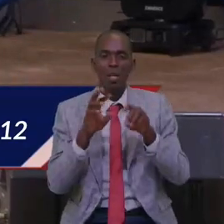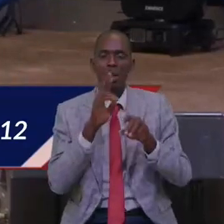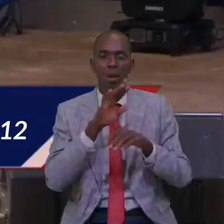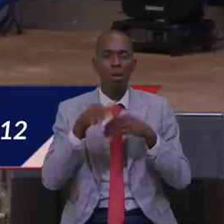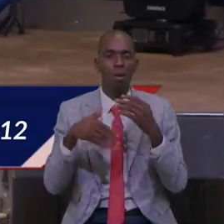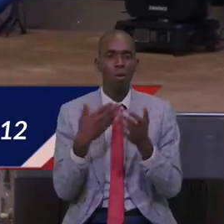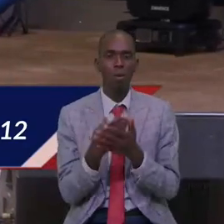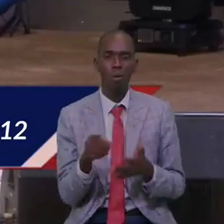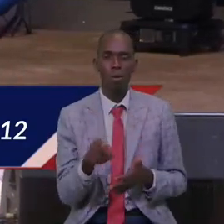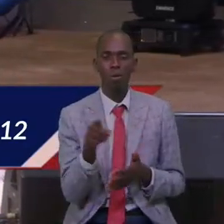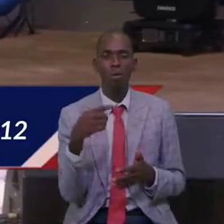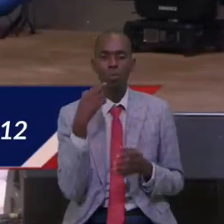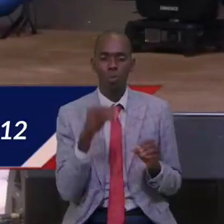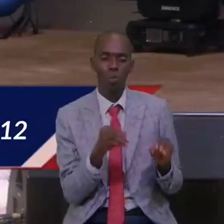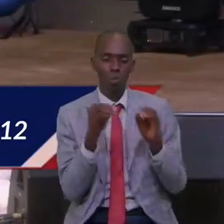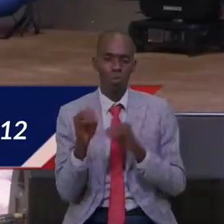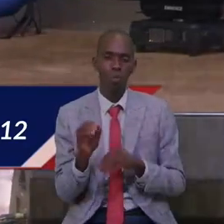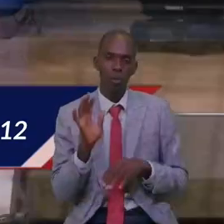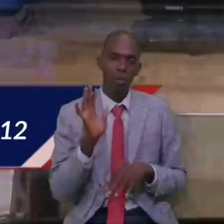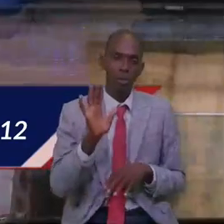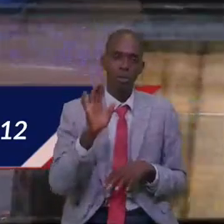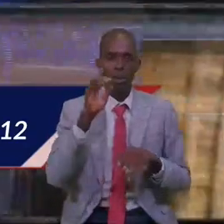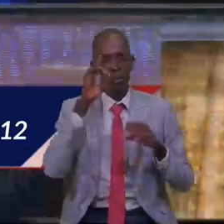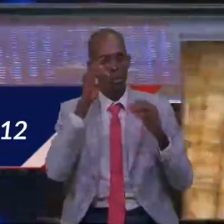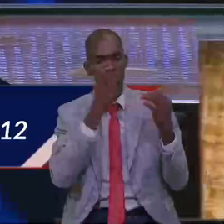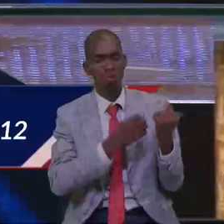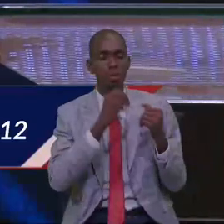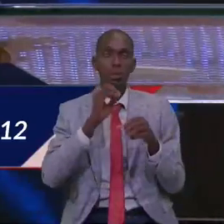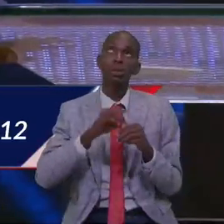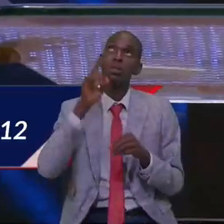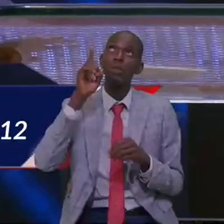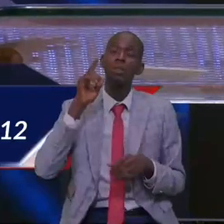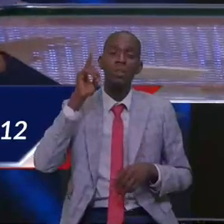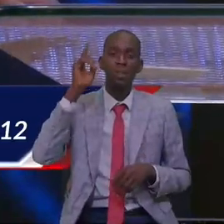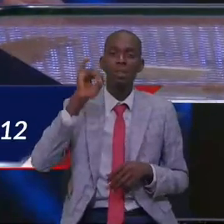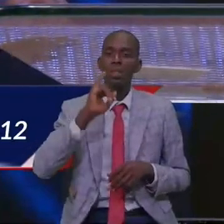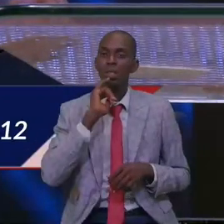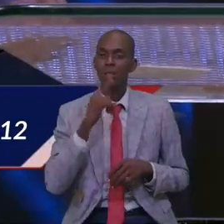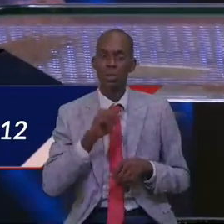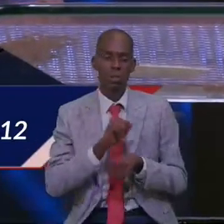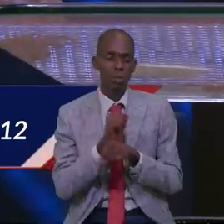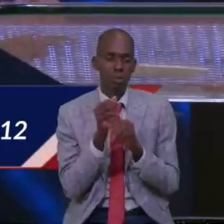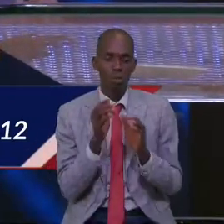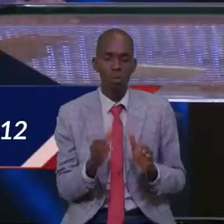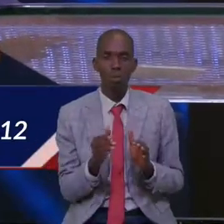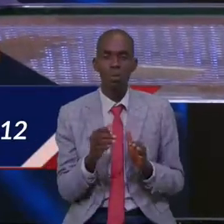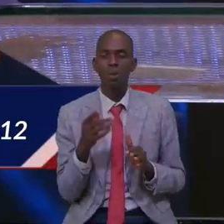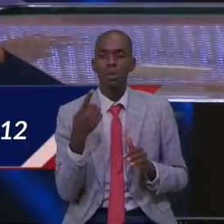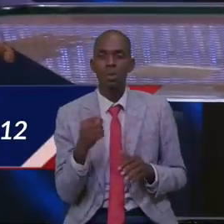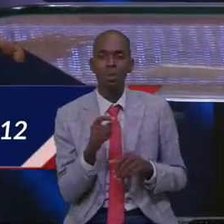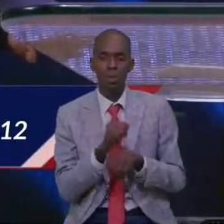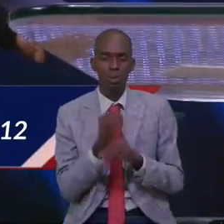qui se confient en lui. Il est la pierre. Il est la pierre